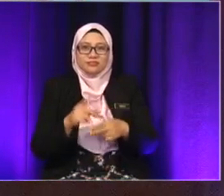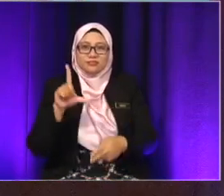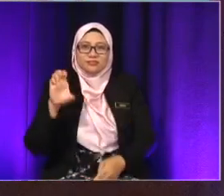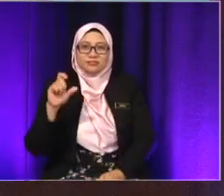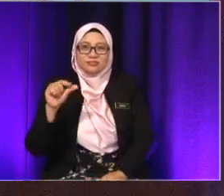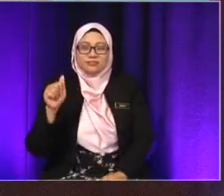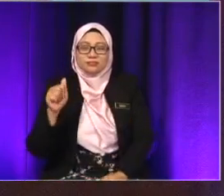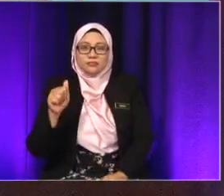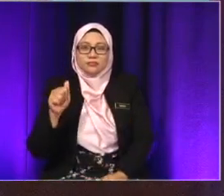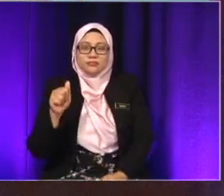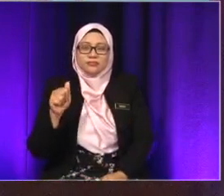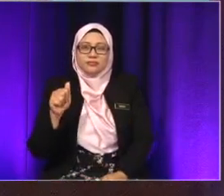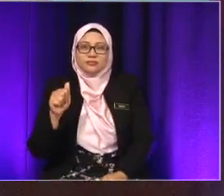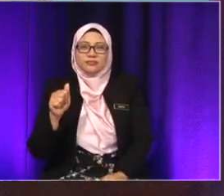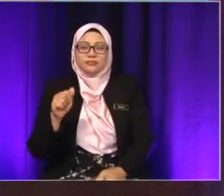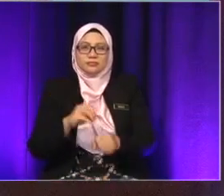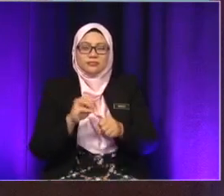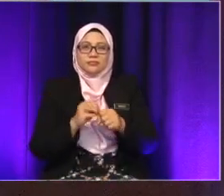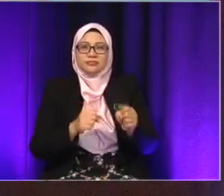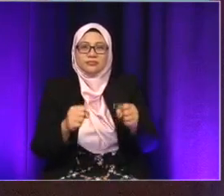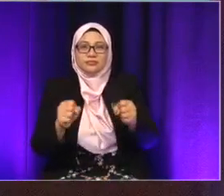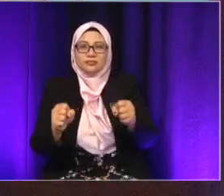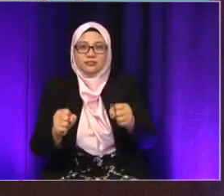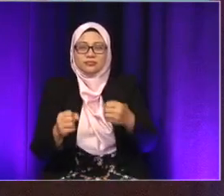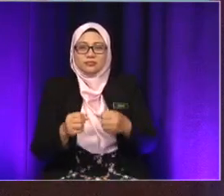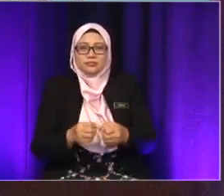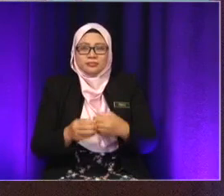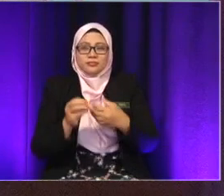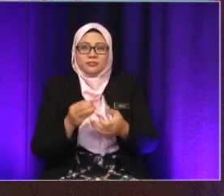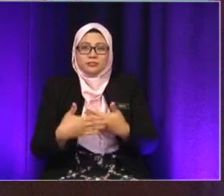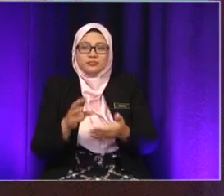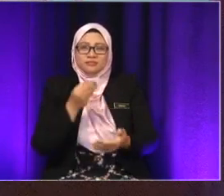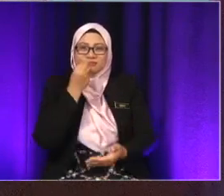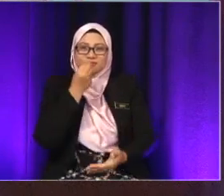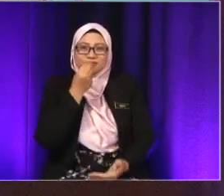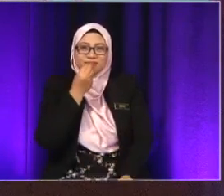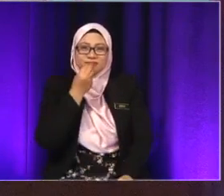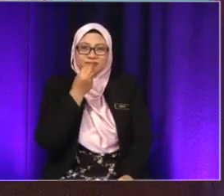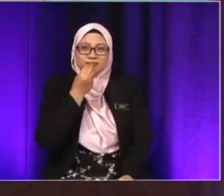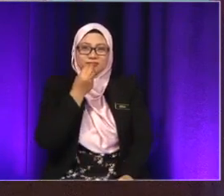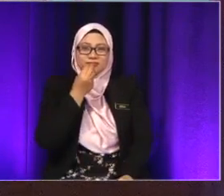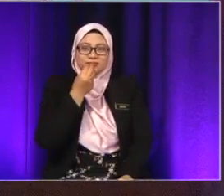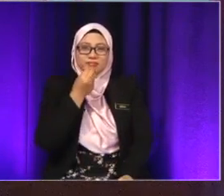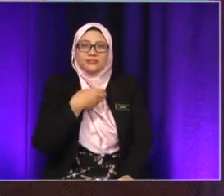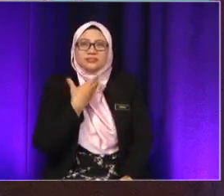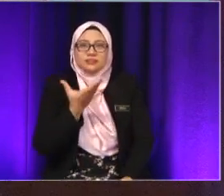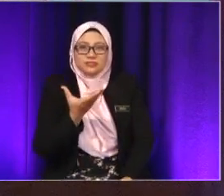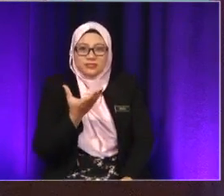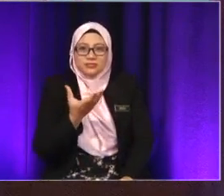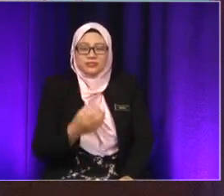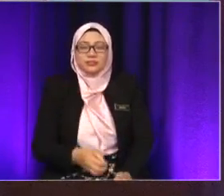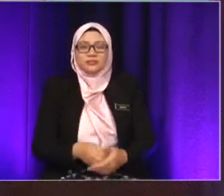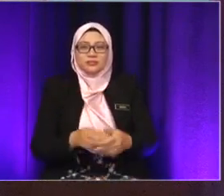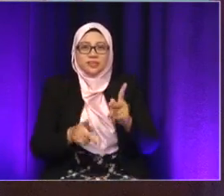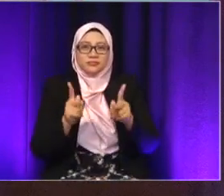Okey. Dalam sistem kita ada. Kemudian kadang-kadang kita lepas kita makan kan kita akan kita panggil belahak kan. Keluar angin kan. Itu lega kan. Kalau tak keluar kita